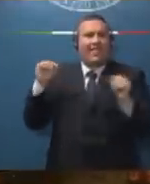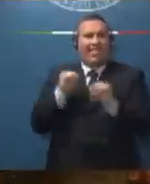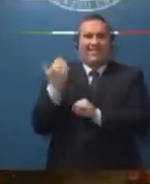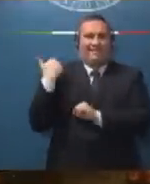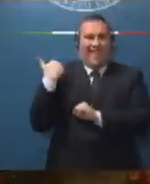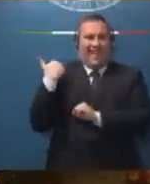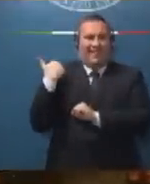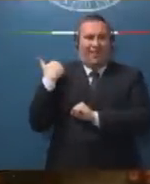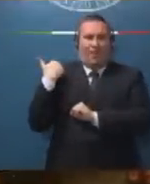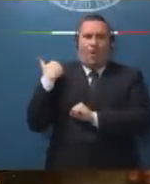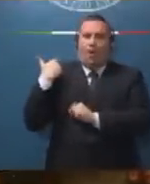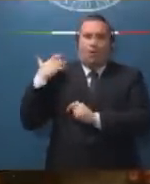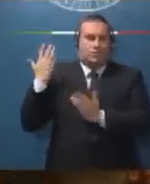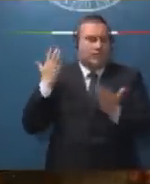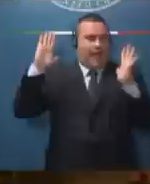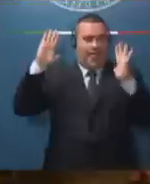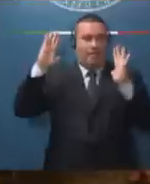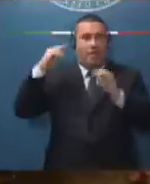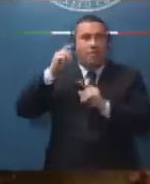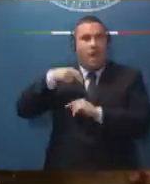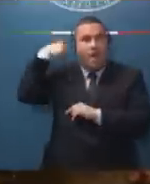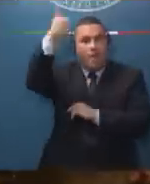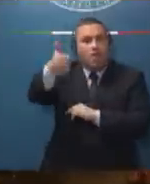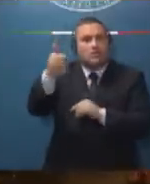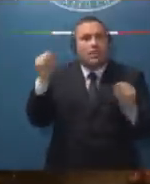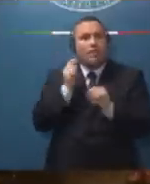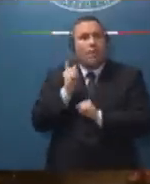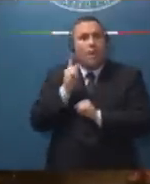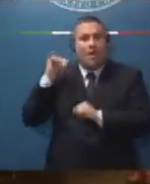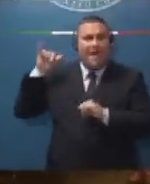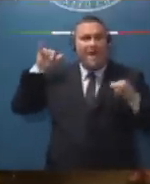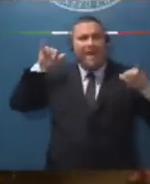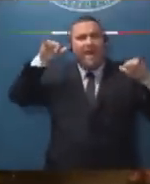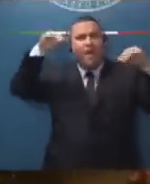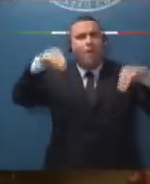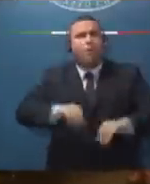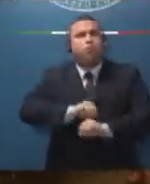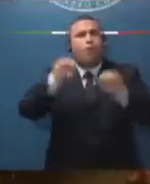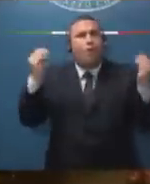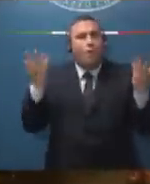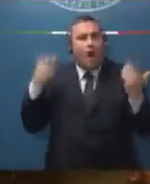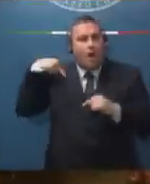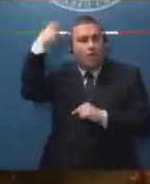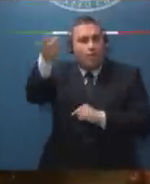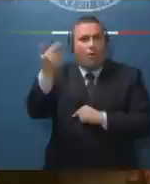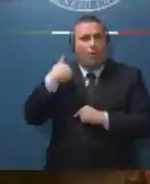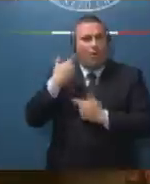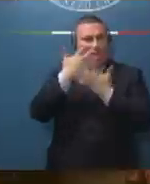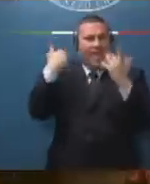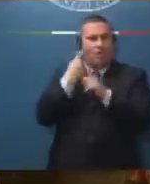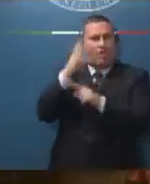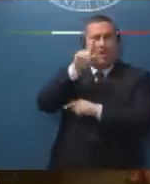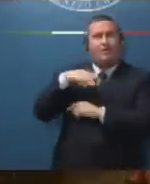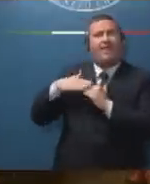inverno Noi non sappiamo se ci saranno gli attacchi aerei Ma noi viviamo in una situazione dove capiamo Chi è il nostro vicino